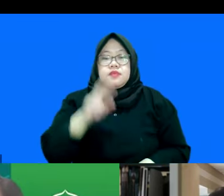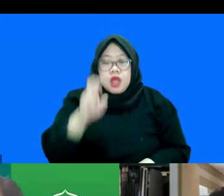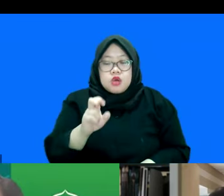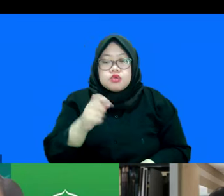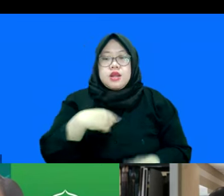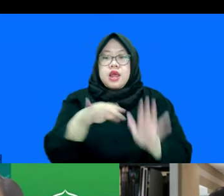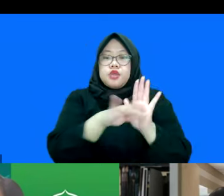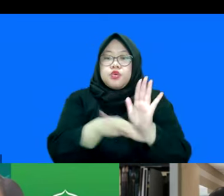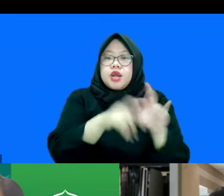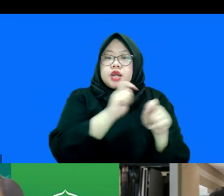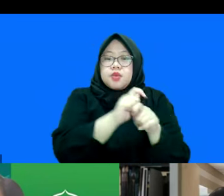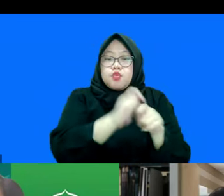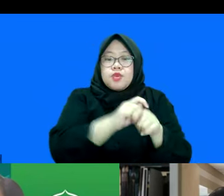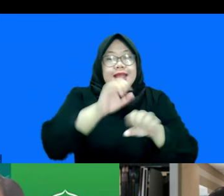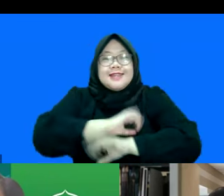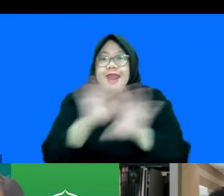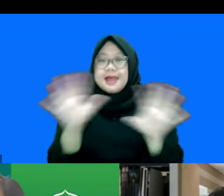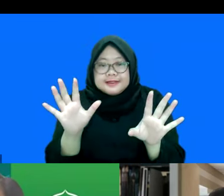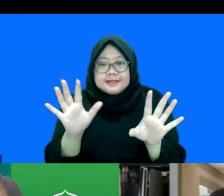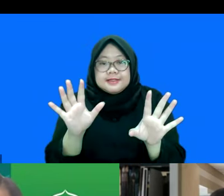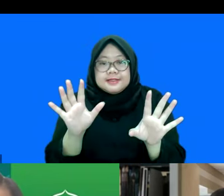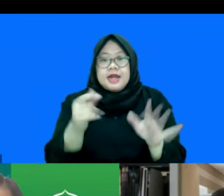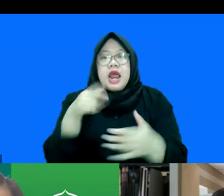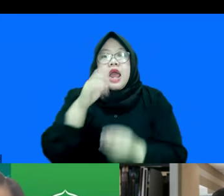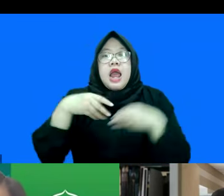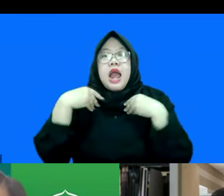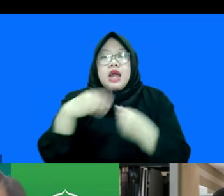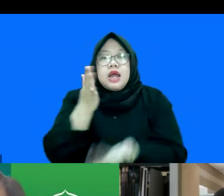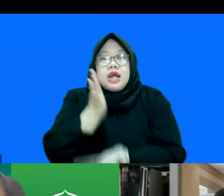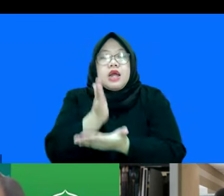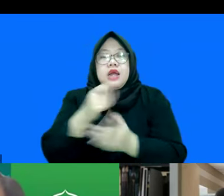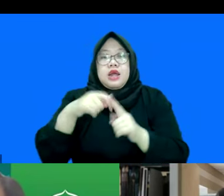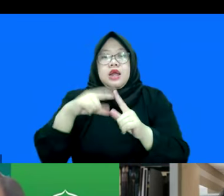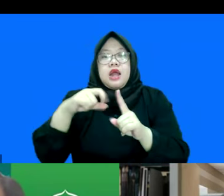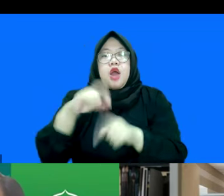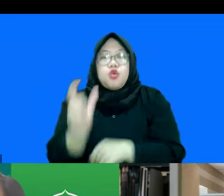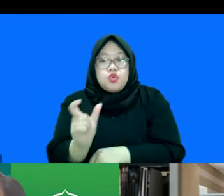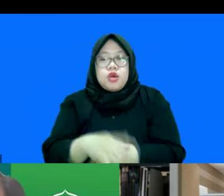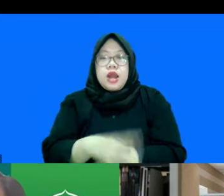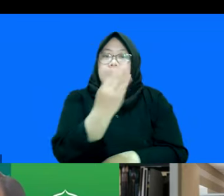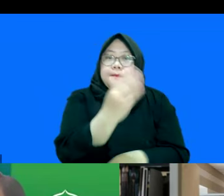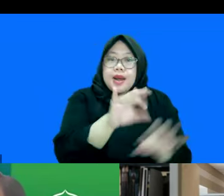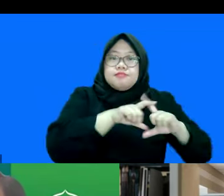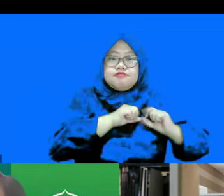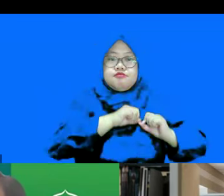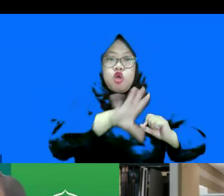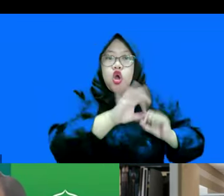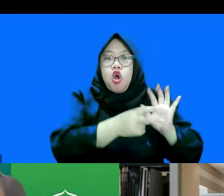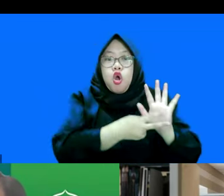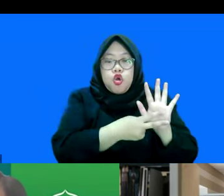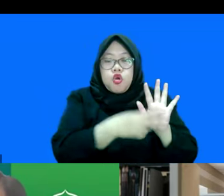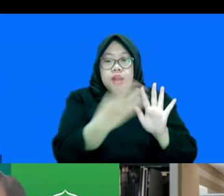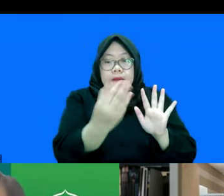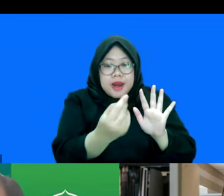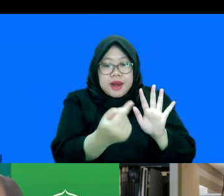Aturannya dibikin yang jelas dan rigid. Misalnya, kapan itu harus dinyalain saat proses pemeriksaan? Jangan pas udah mau